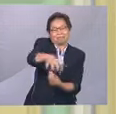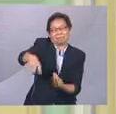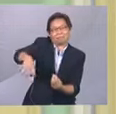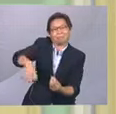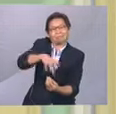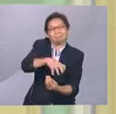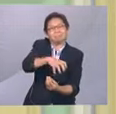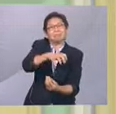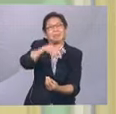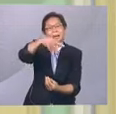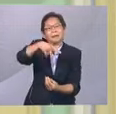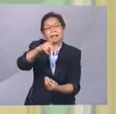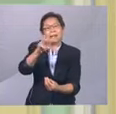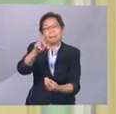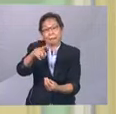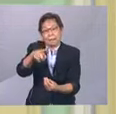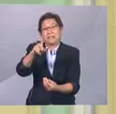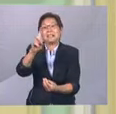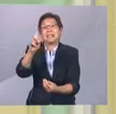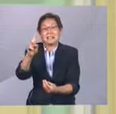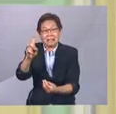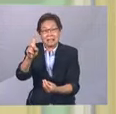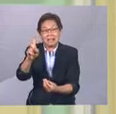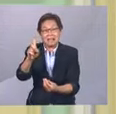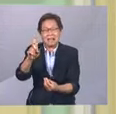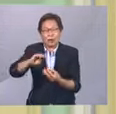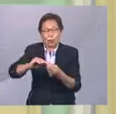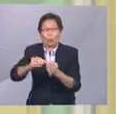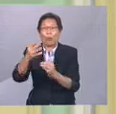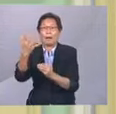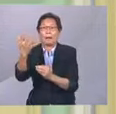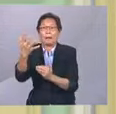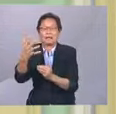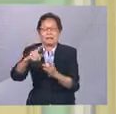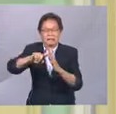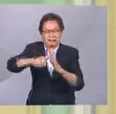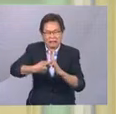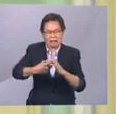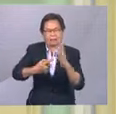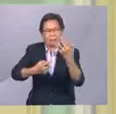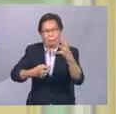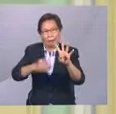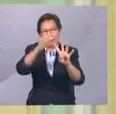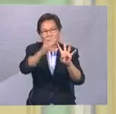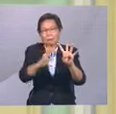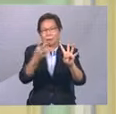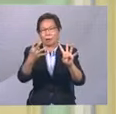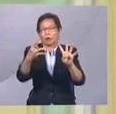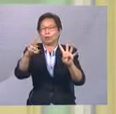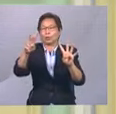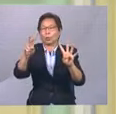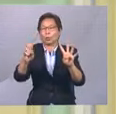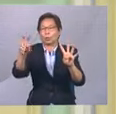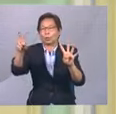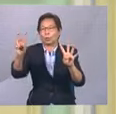dan akan berkuasa mulai 14 APR